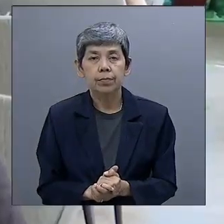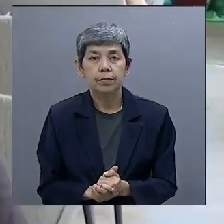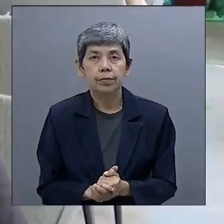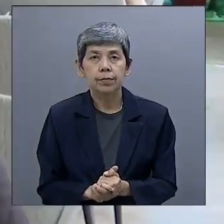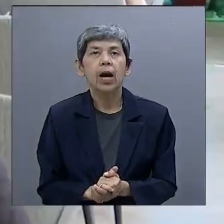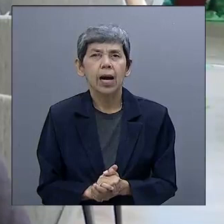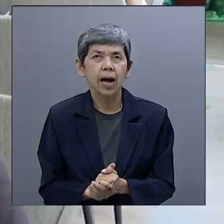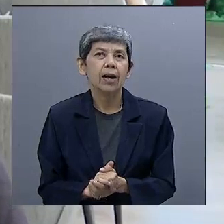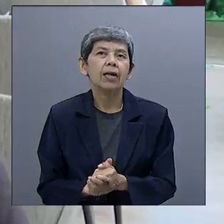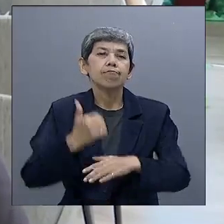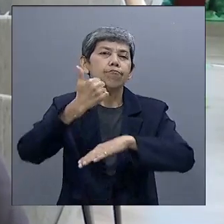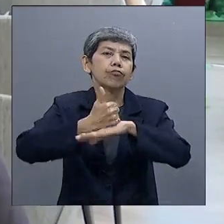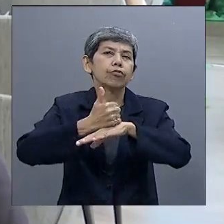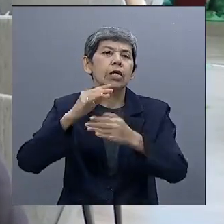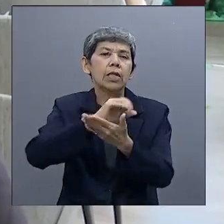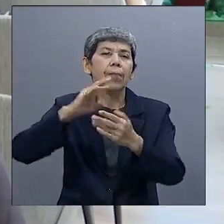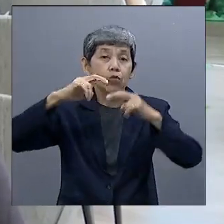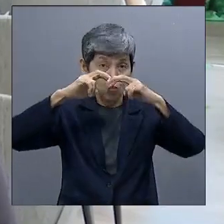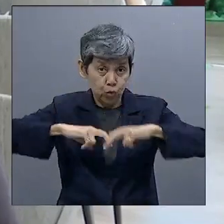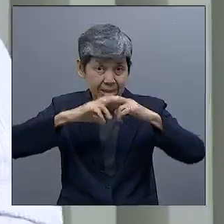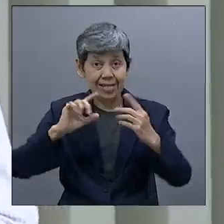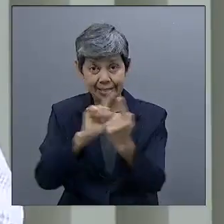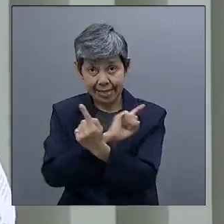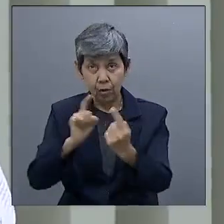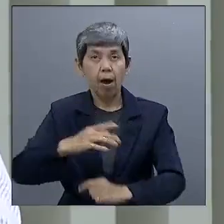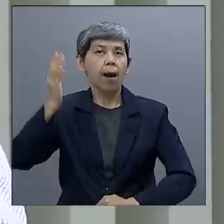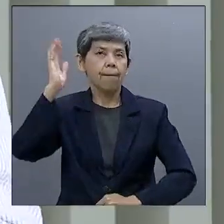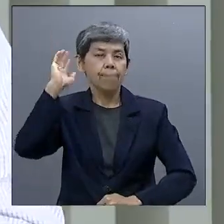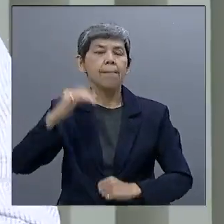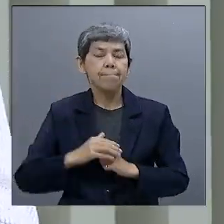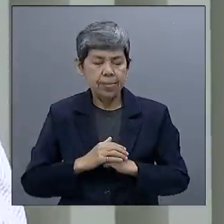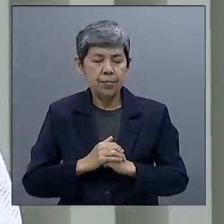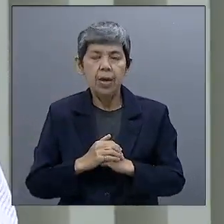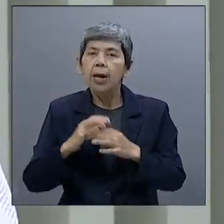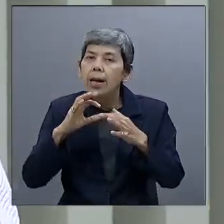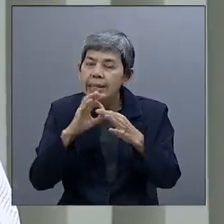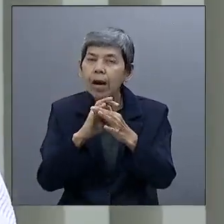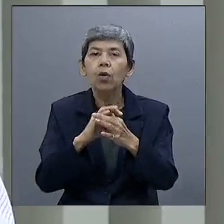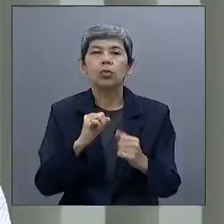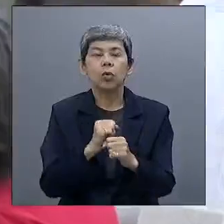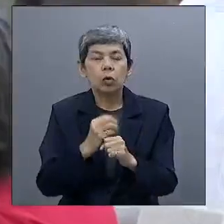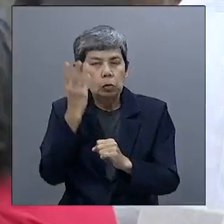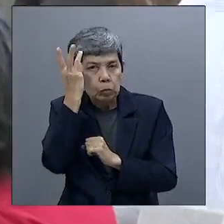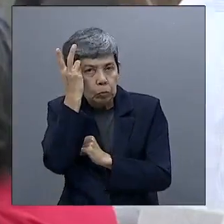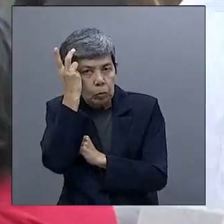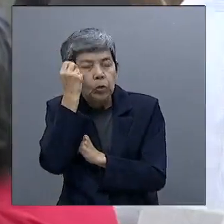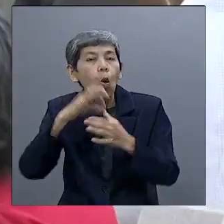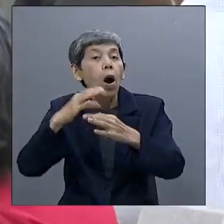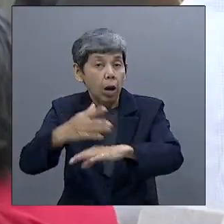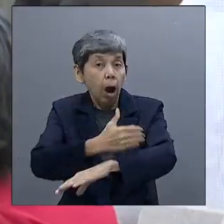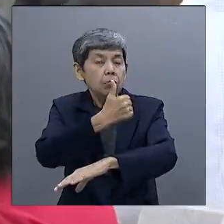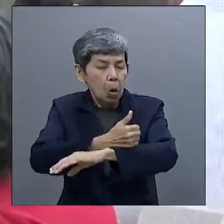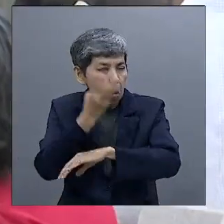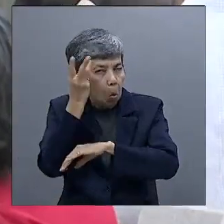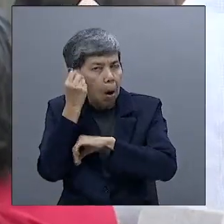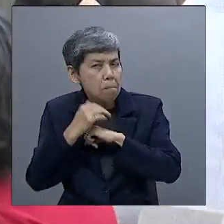ด้านอดีตผู้อำนวยการสถาบันวิจัยสังคมนะคะได้กล่าวปาฐกถาเรื่องว่าด้วยเรื่องความกลัวในสังคมการเมืองไทยค่ะ